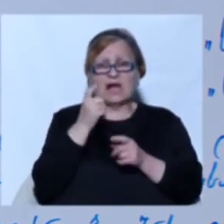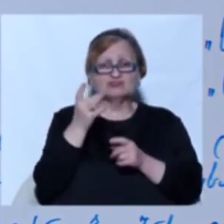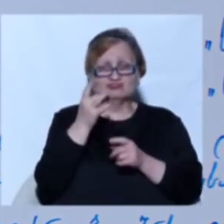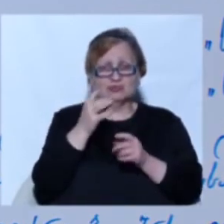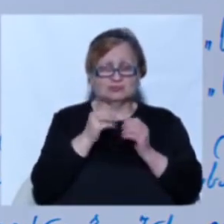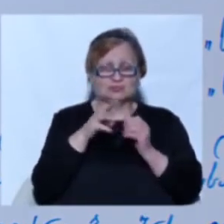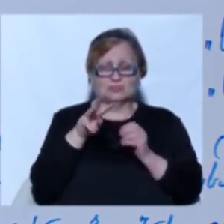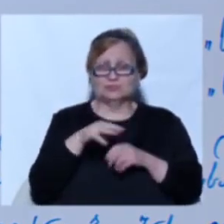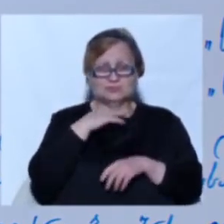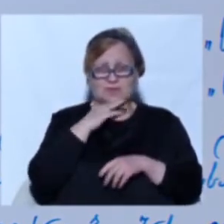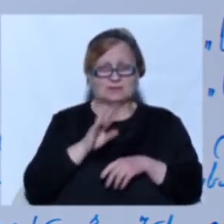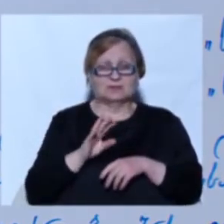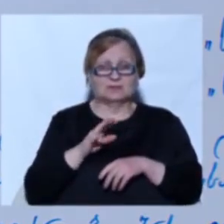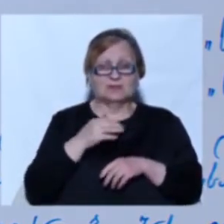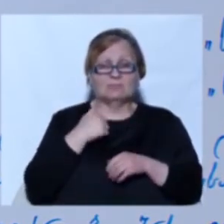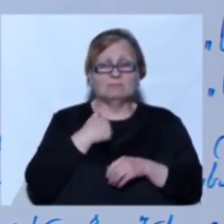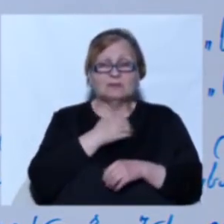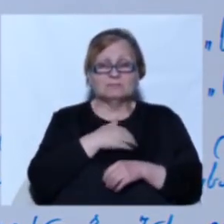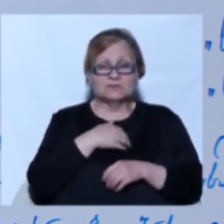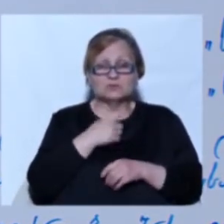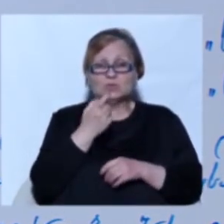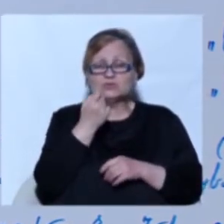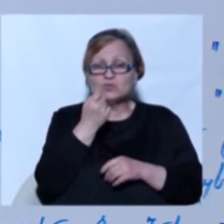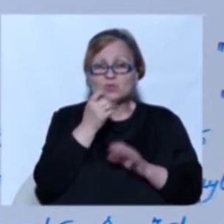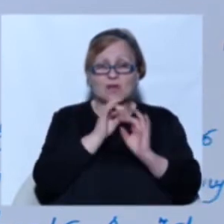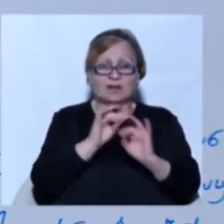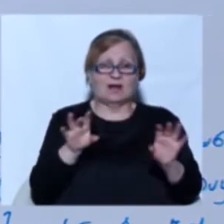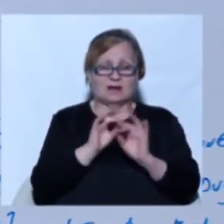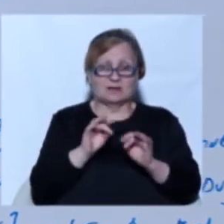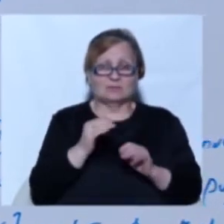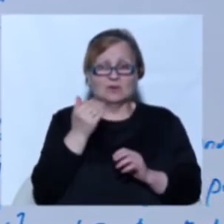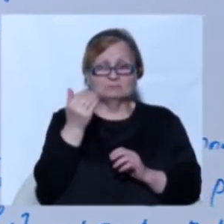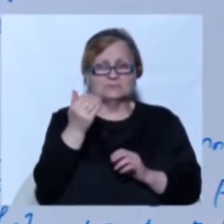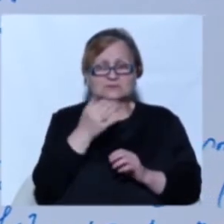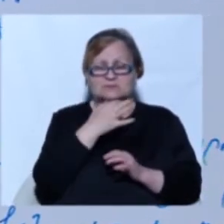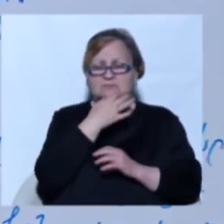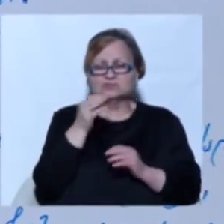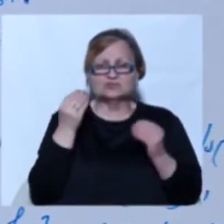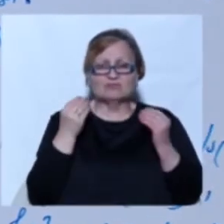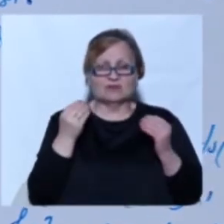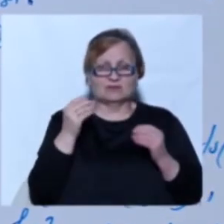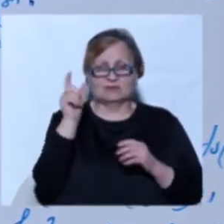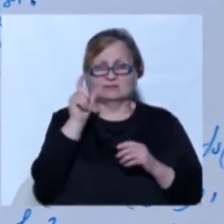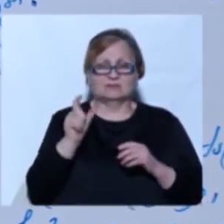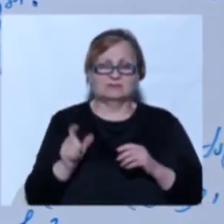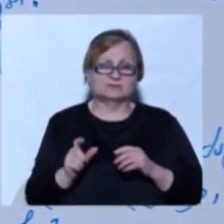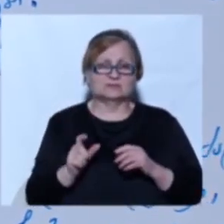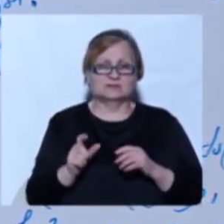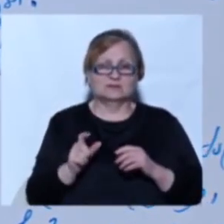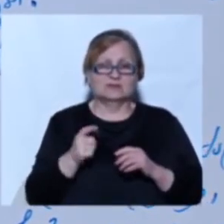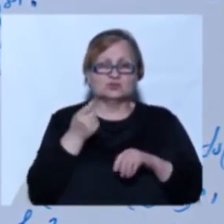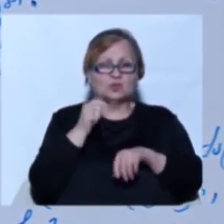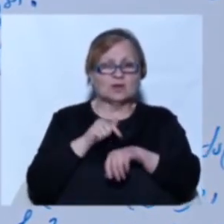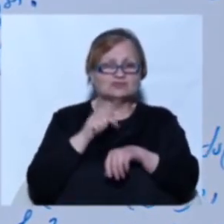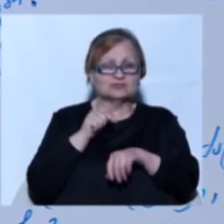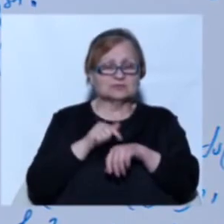მე მინდოდა თქვენ ზიარებოდით, თქვენ გაგეგოთ მისი მშვენიერი ლექსები და